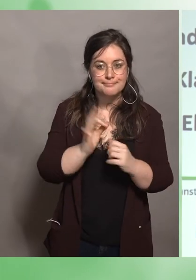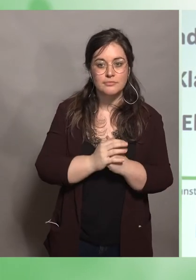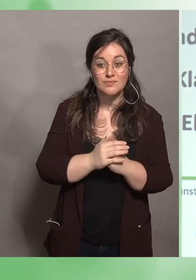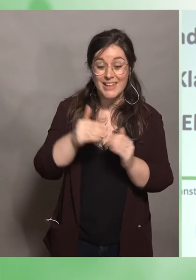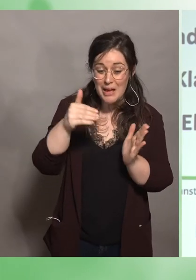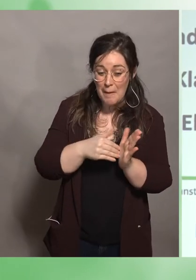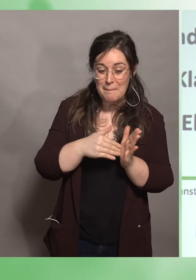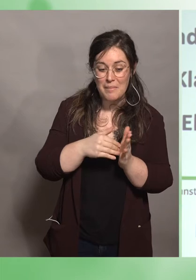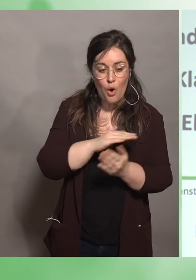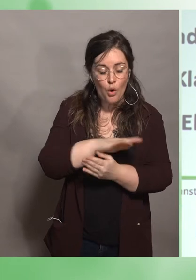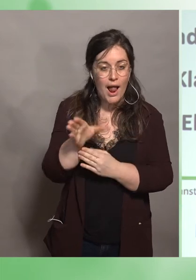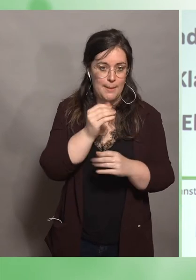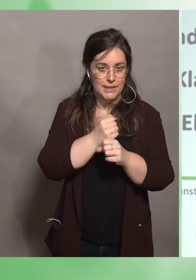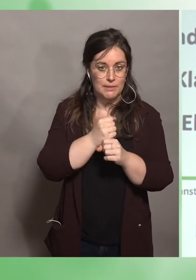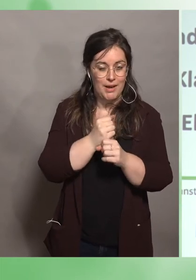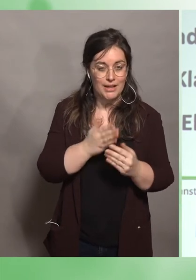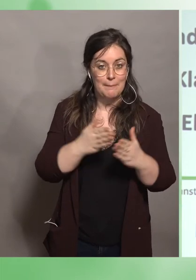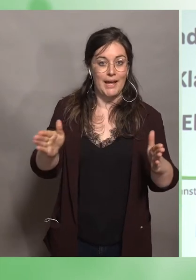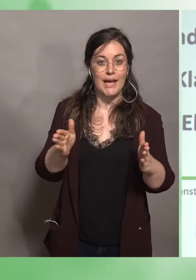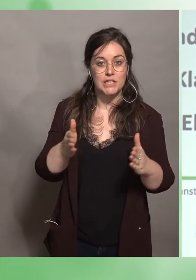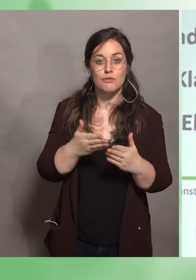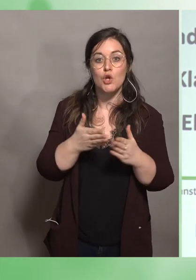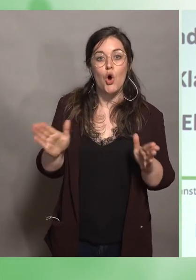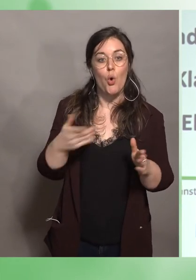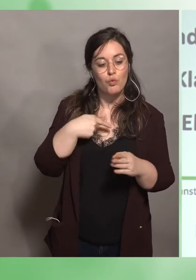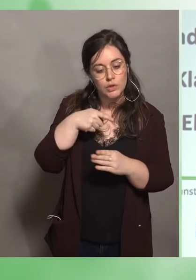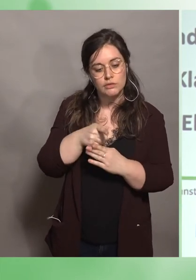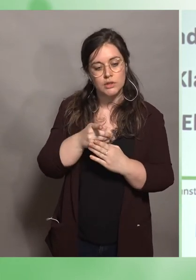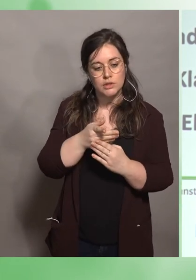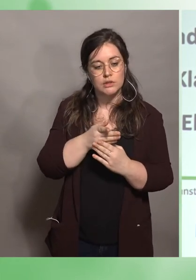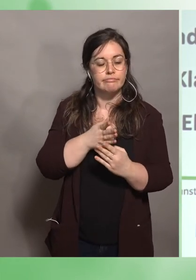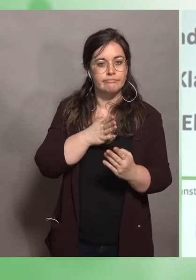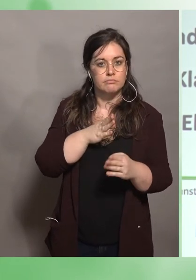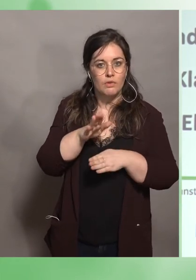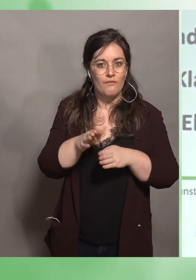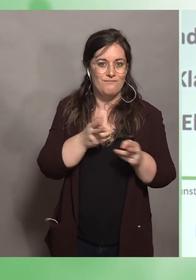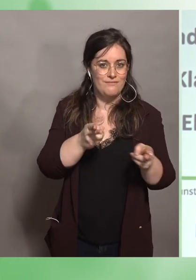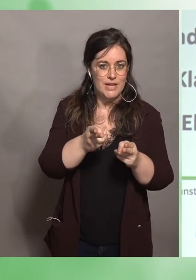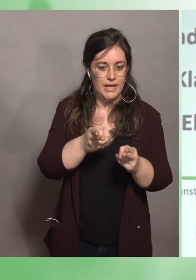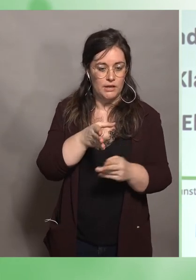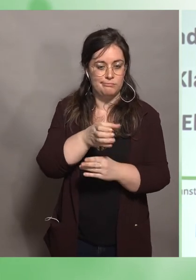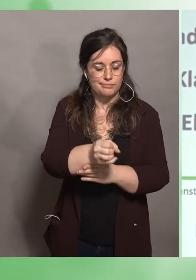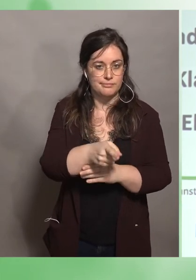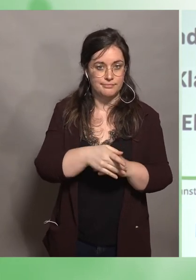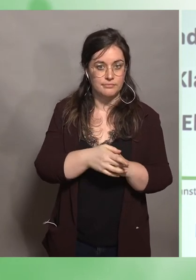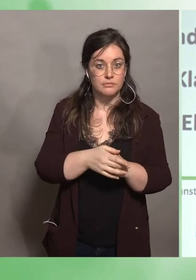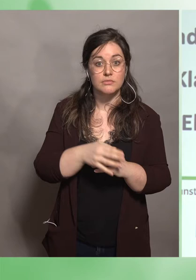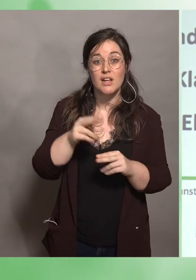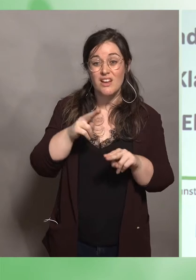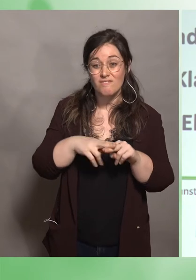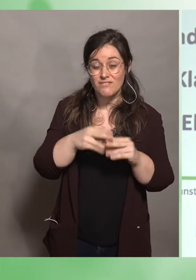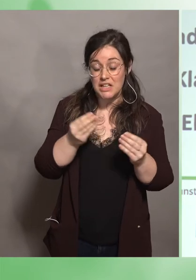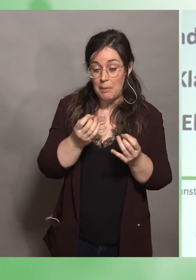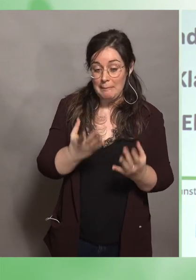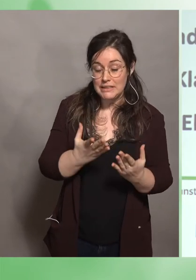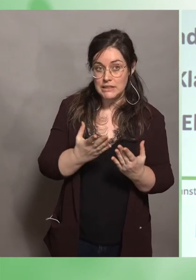braucht es das Commitment und die Bereitschaft, in diese Richtung etwas zu tun. Und wenn das passiert, dann bin ich